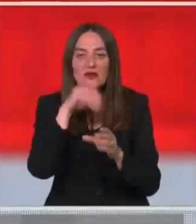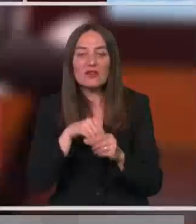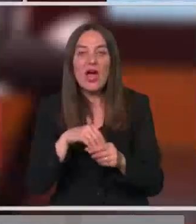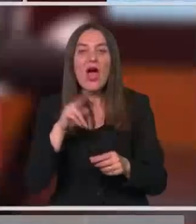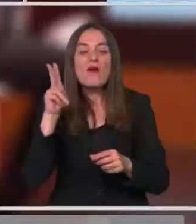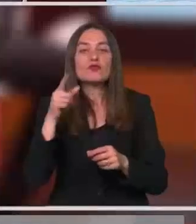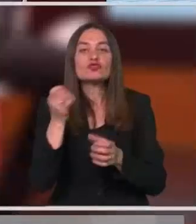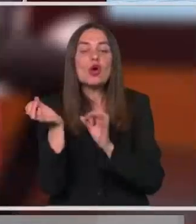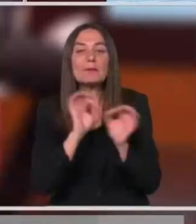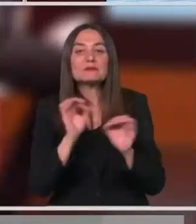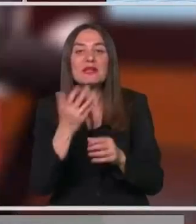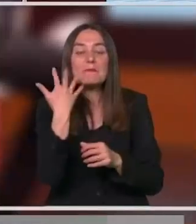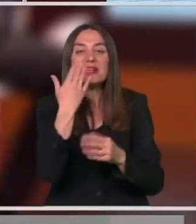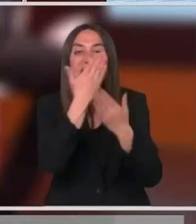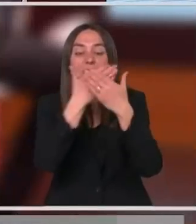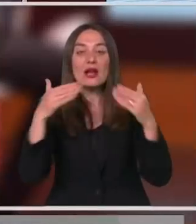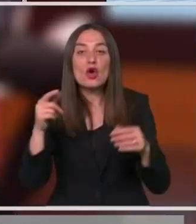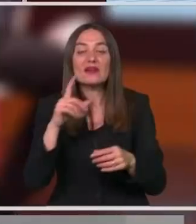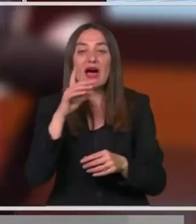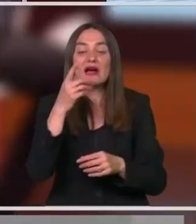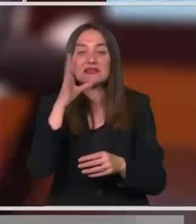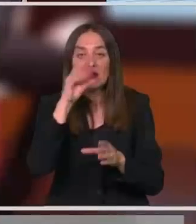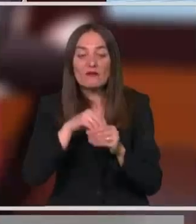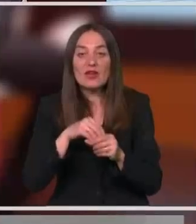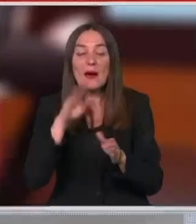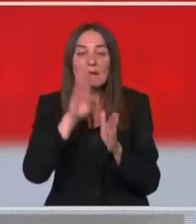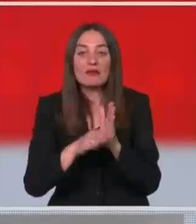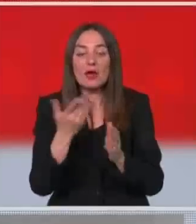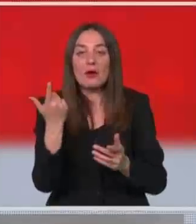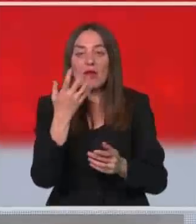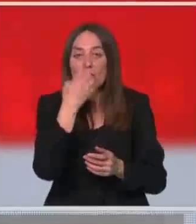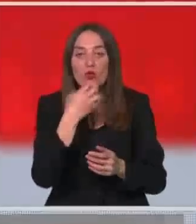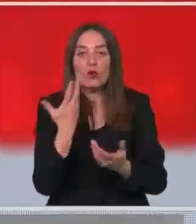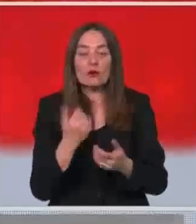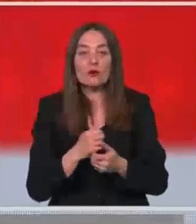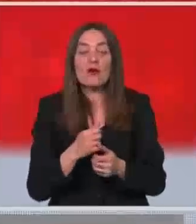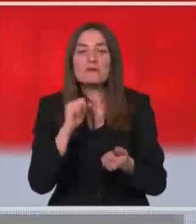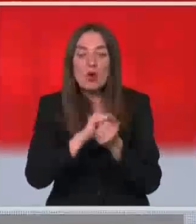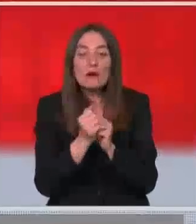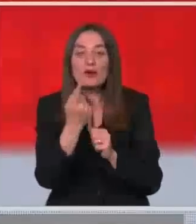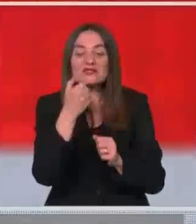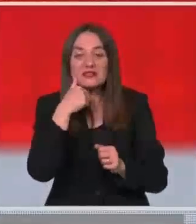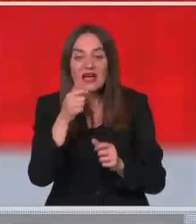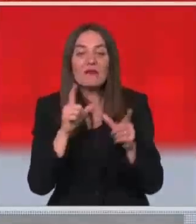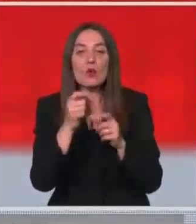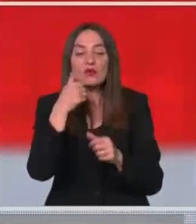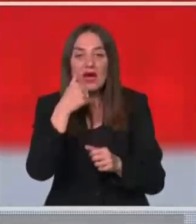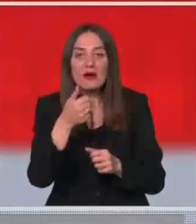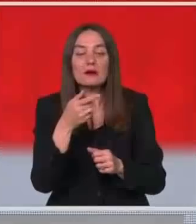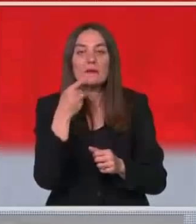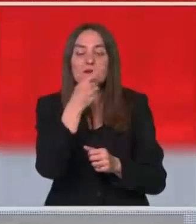obezbedio 50 miliona maske za Srbiju koja je manja od New Yorka. Dakle, borimo se iz dana u dan. I ono što ste vi, Slobodane, rekli.